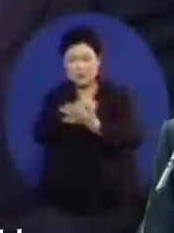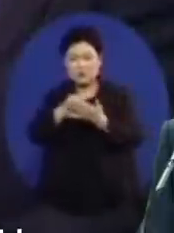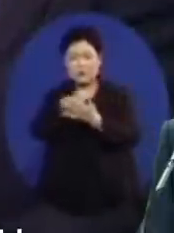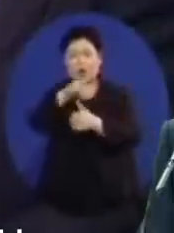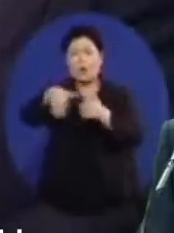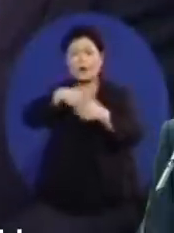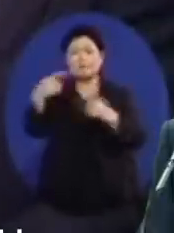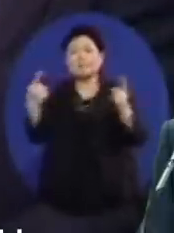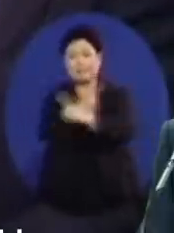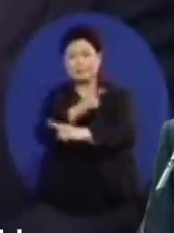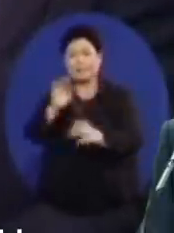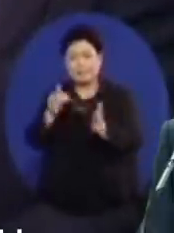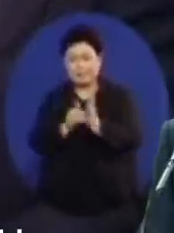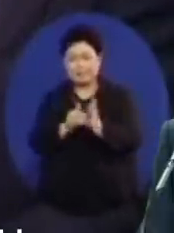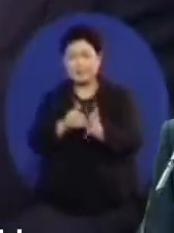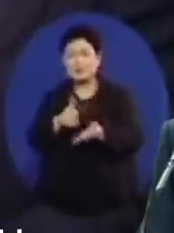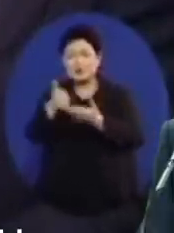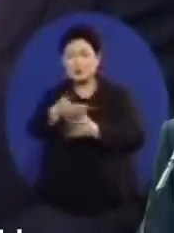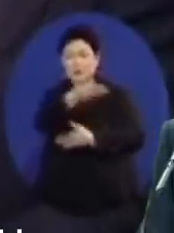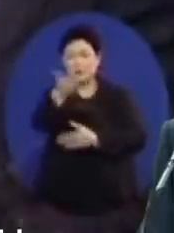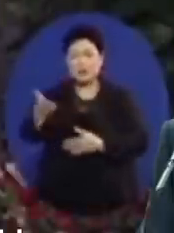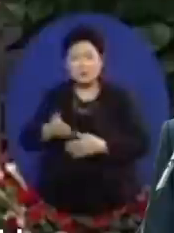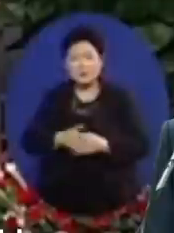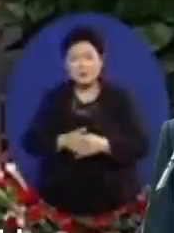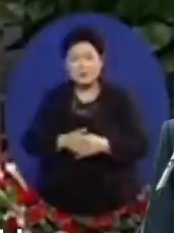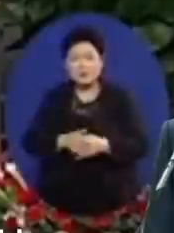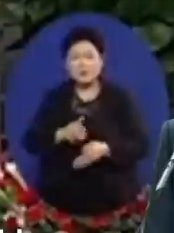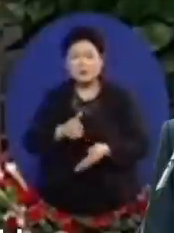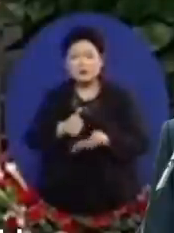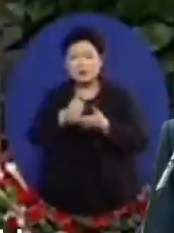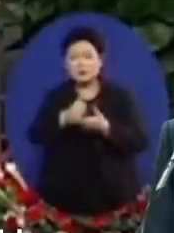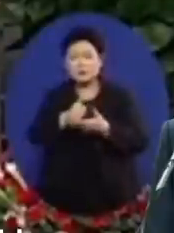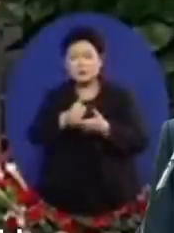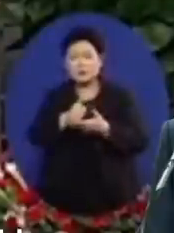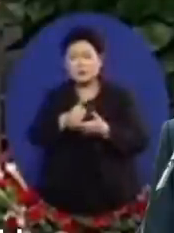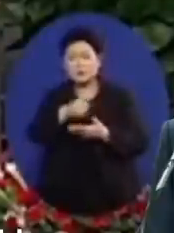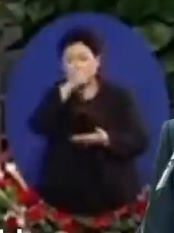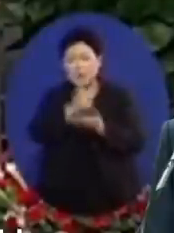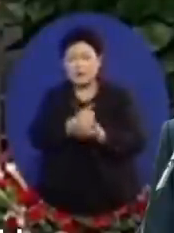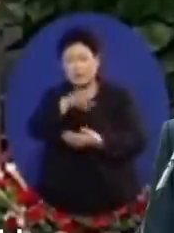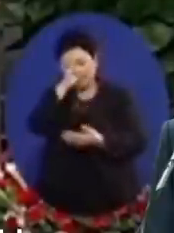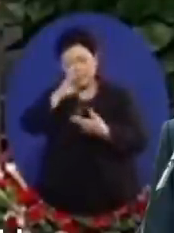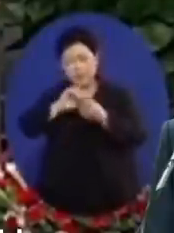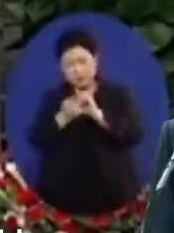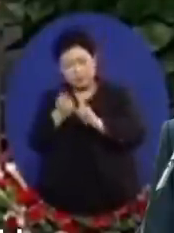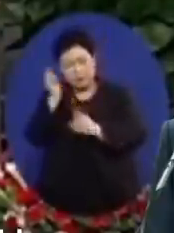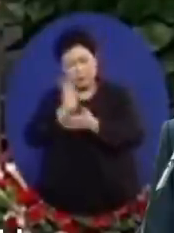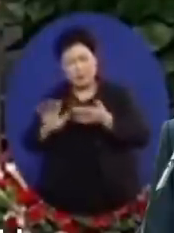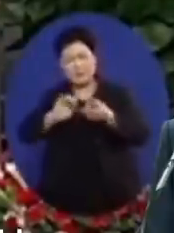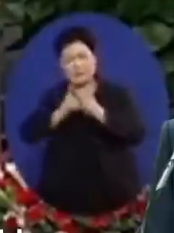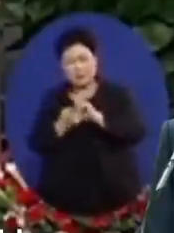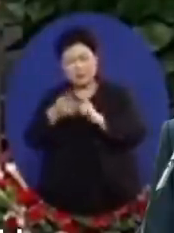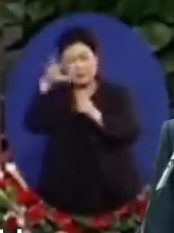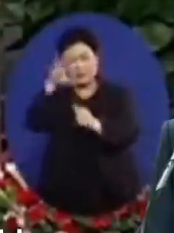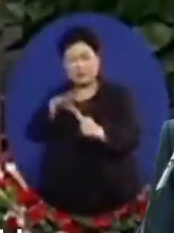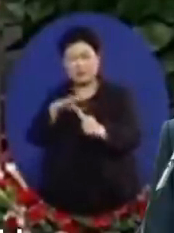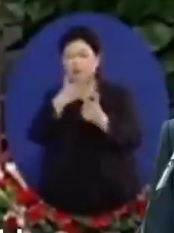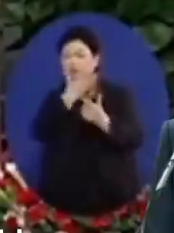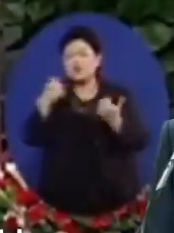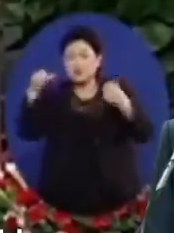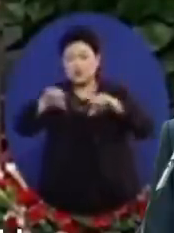것입니다. 주님은 여러분의 질병을 대속했고 죄악을 대속했고 평안을 대속했고 저주를